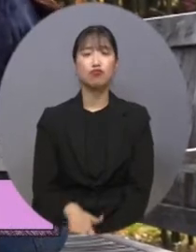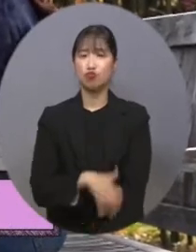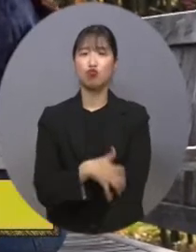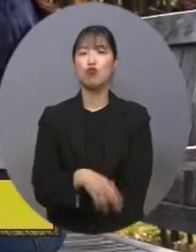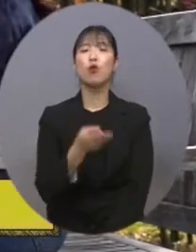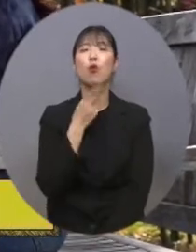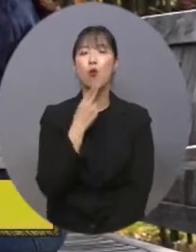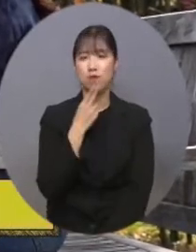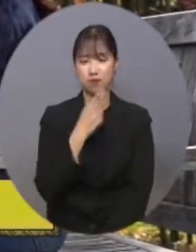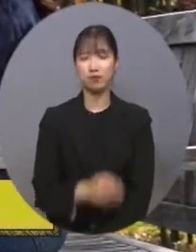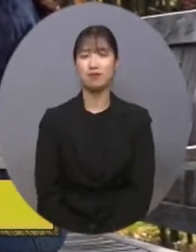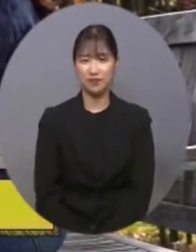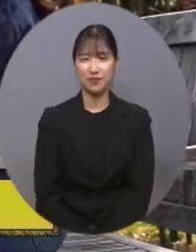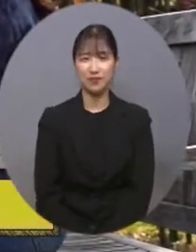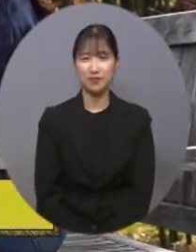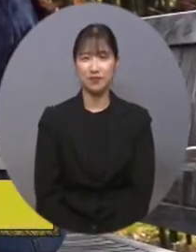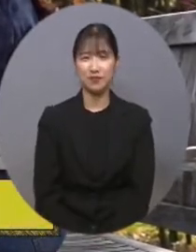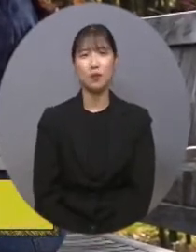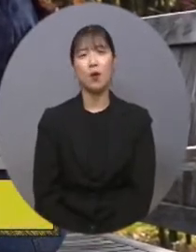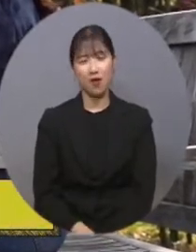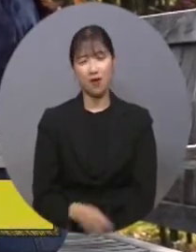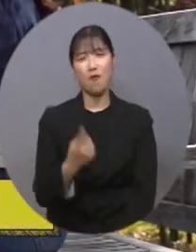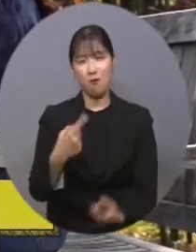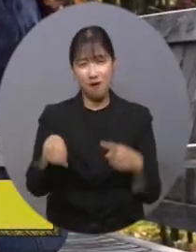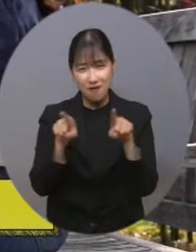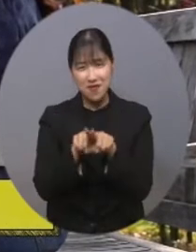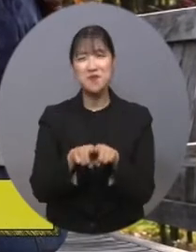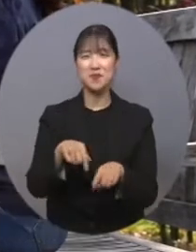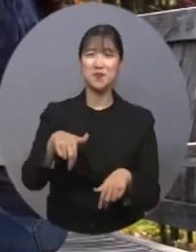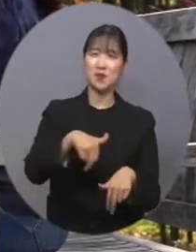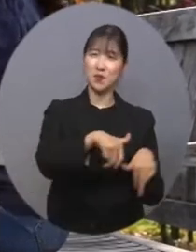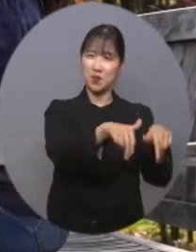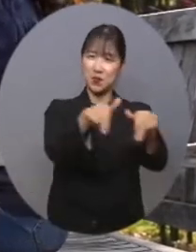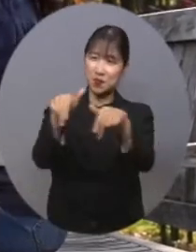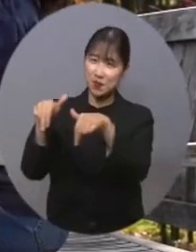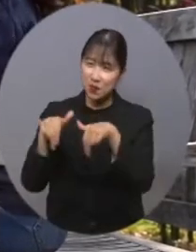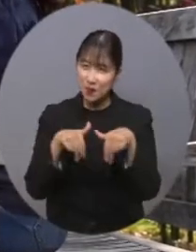불편한 거 없대요. 그러면 이제 같이 이렇게 산책도 하시고.